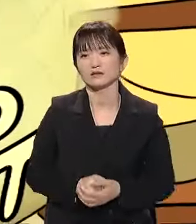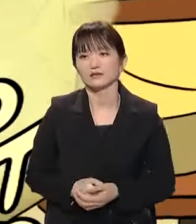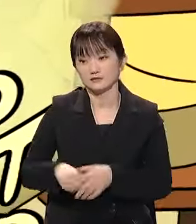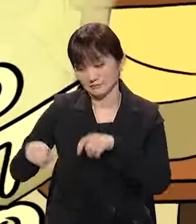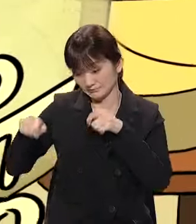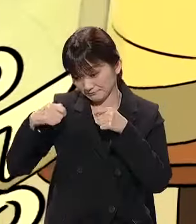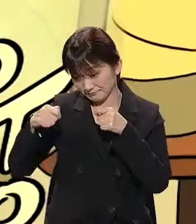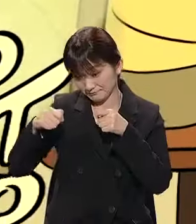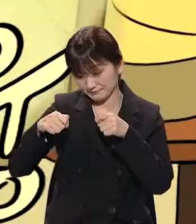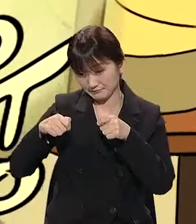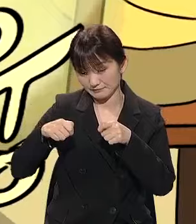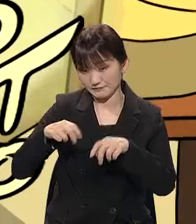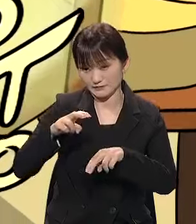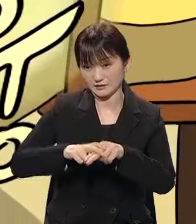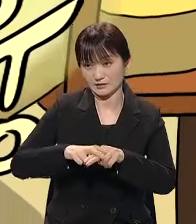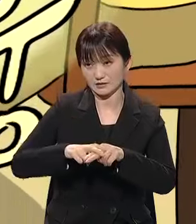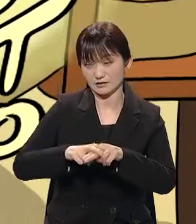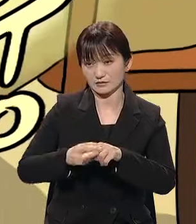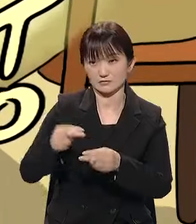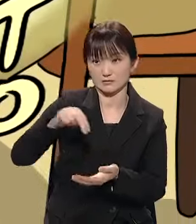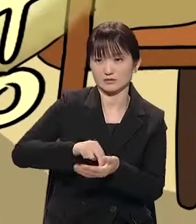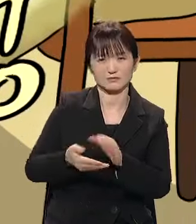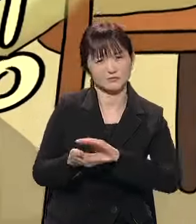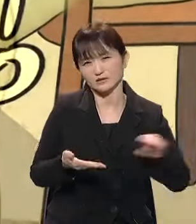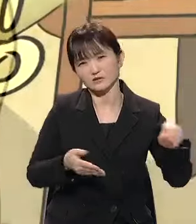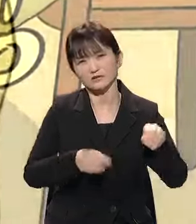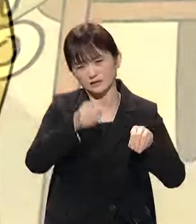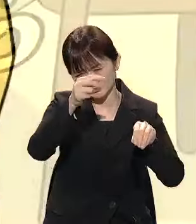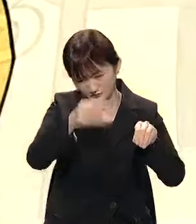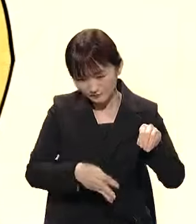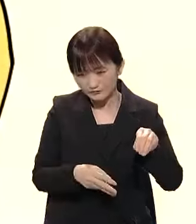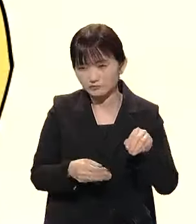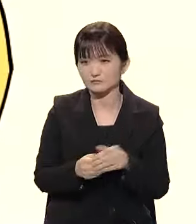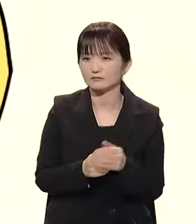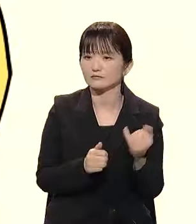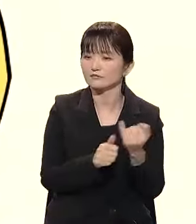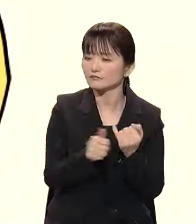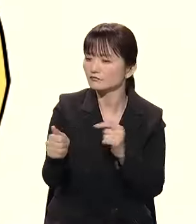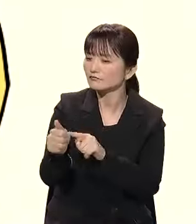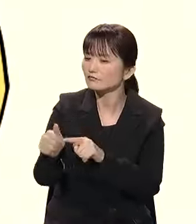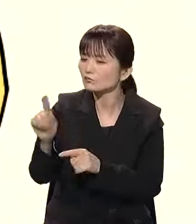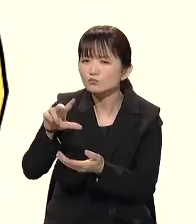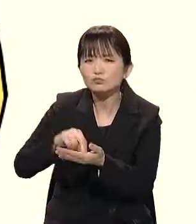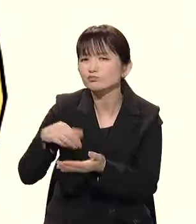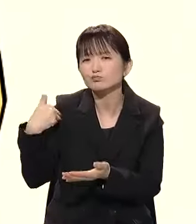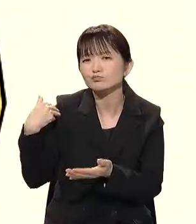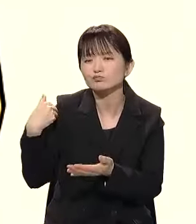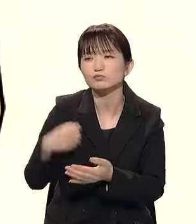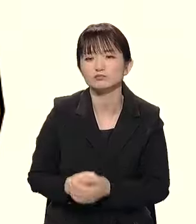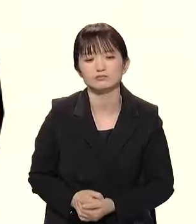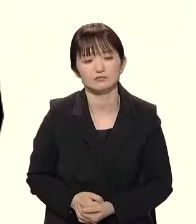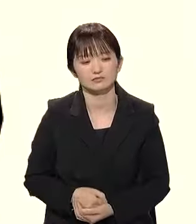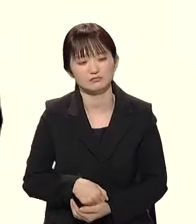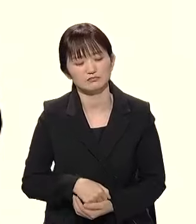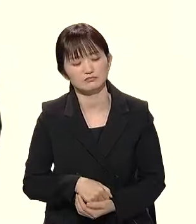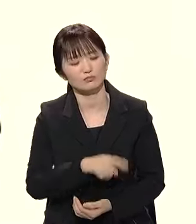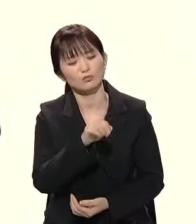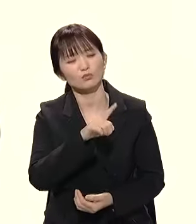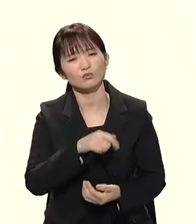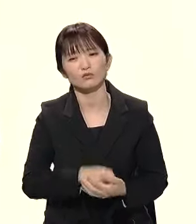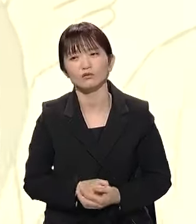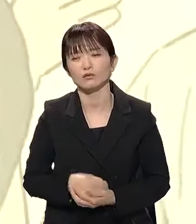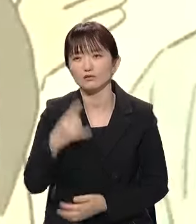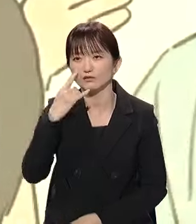식사 중에 자리 박차고 나간 것도 이미 여러 번입니다 근데 오빠는 이게 뭐가 문젠지 전혀 이해를 못 하고요 오히려 빈정 거리기만 합니다